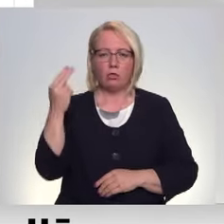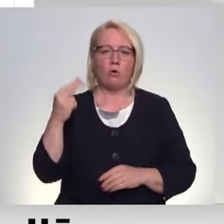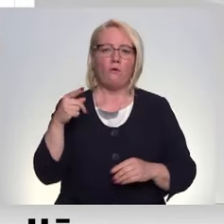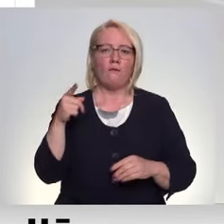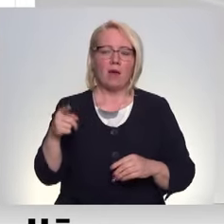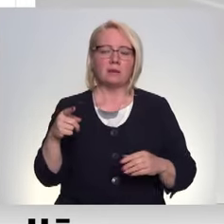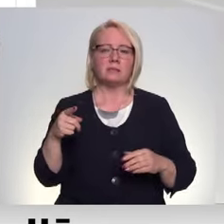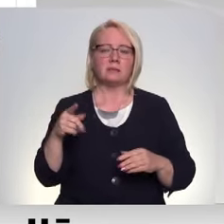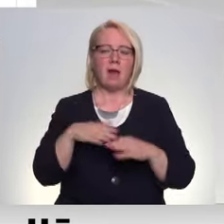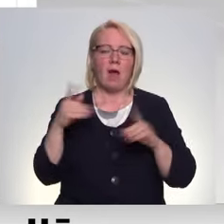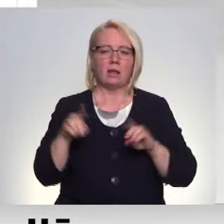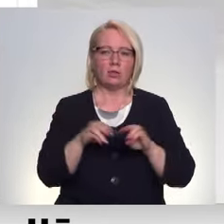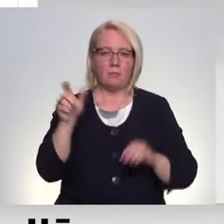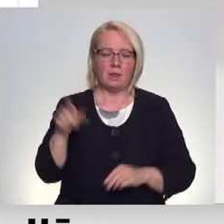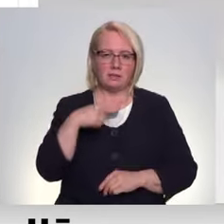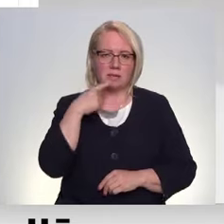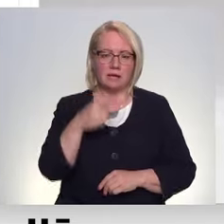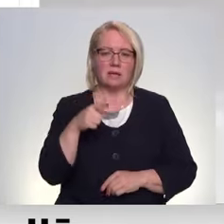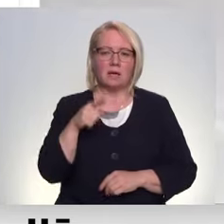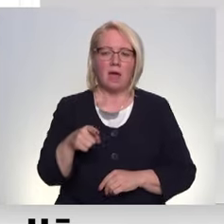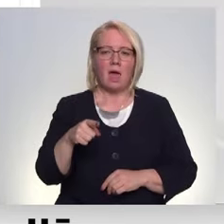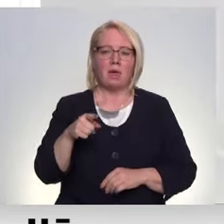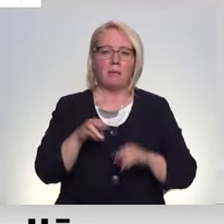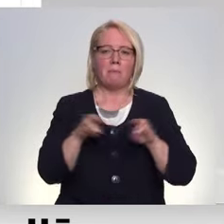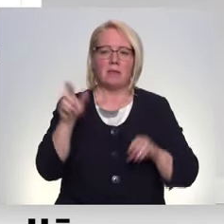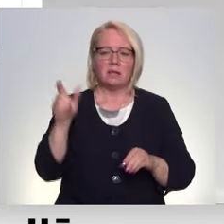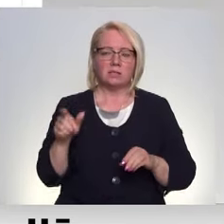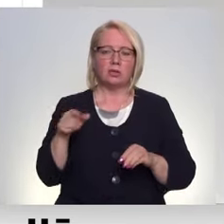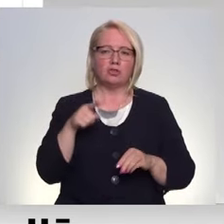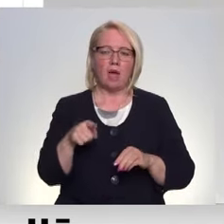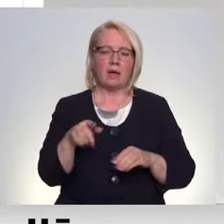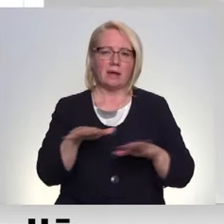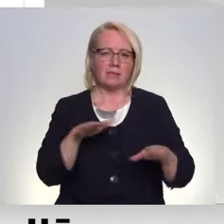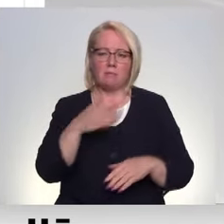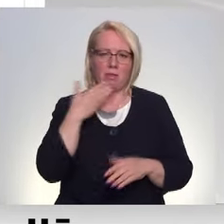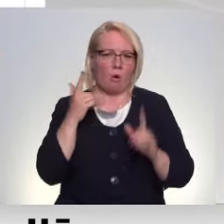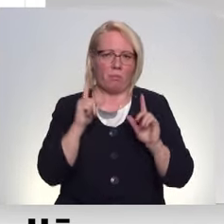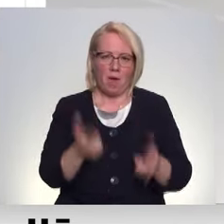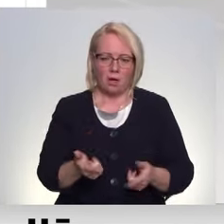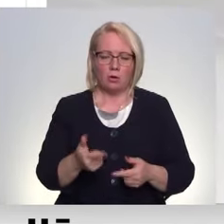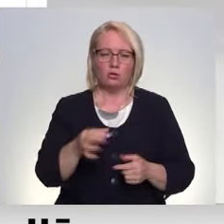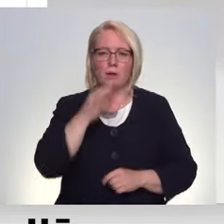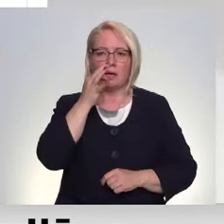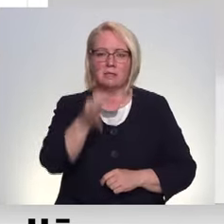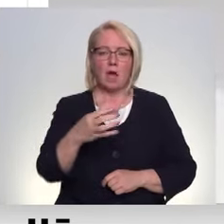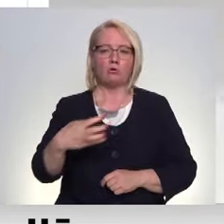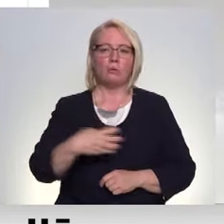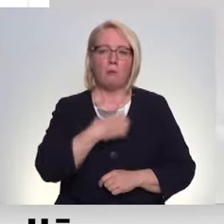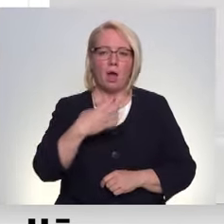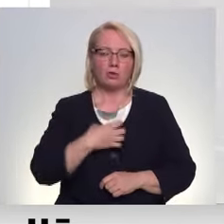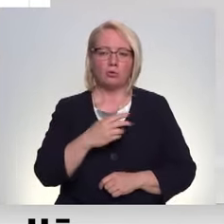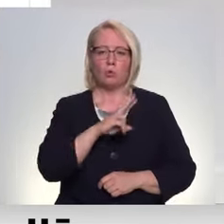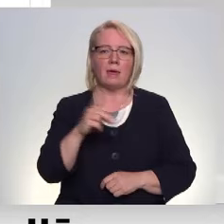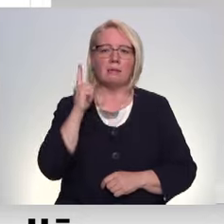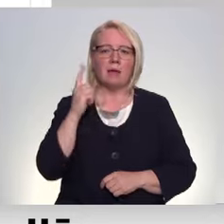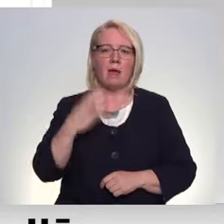ir precizējis, ka ministri šai Gruzijas rīcībai nebūtu nav piekrituši, gluži otrādi pauduši par to bažas, un ne tikai bažas,